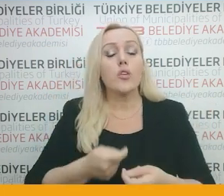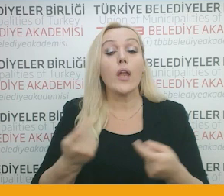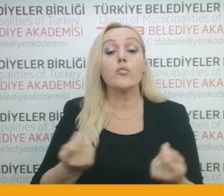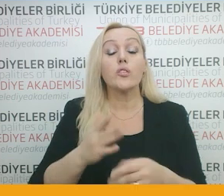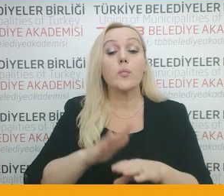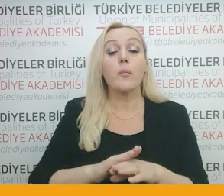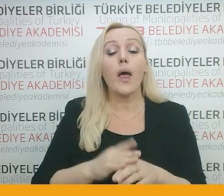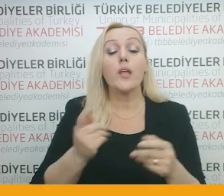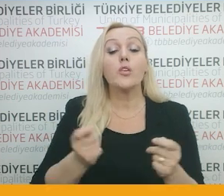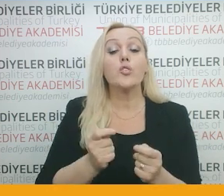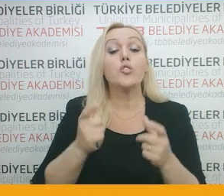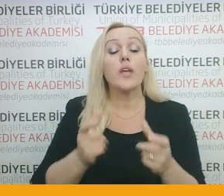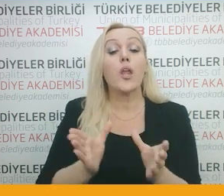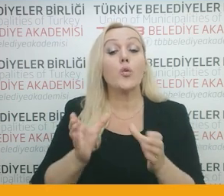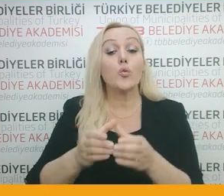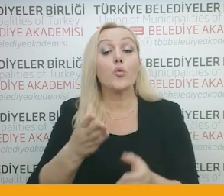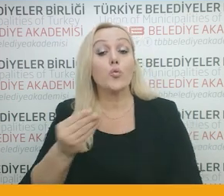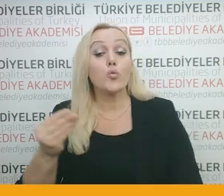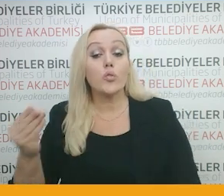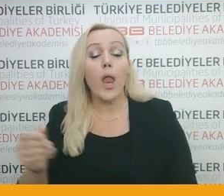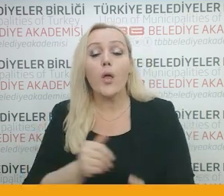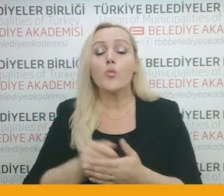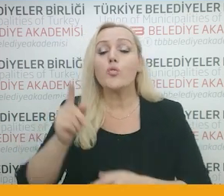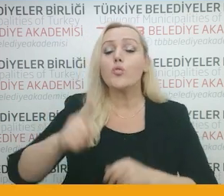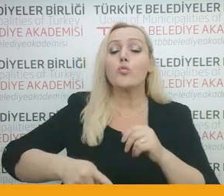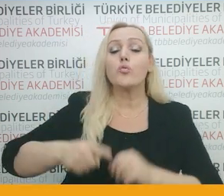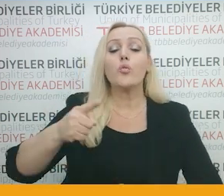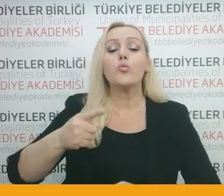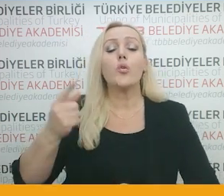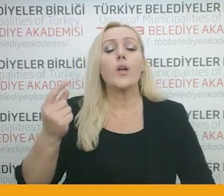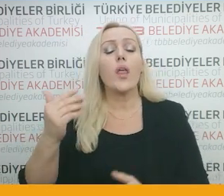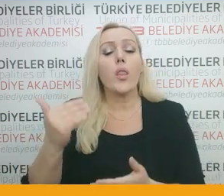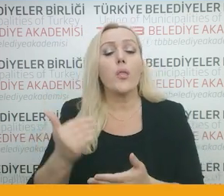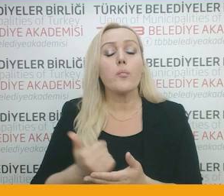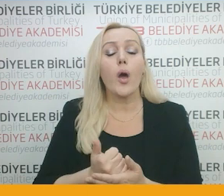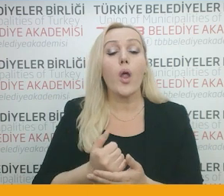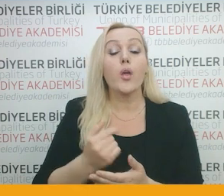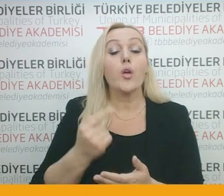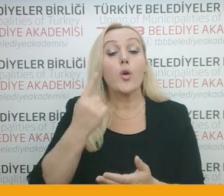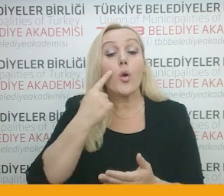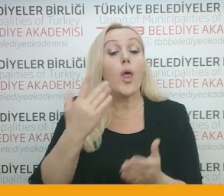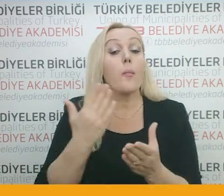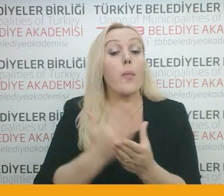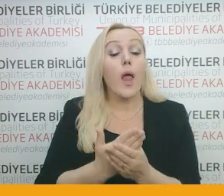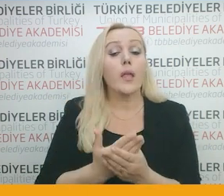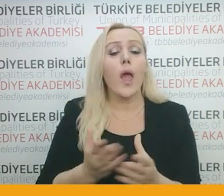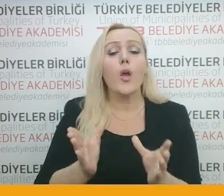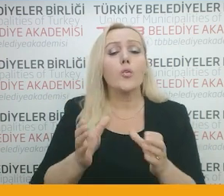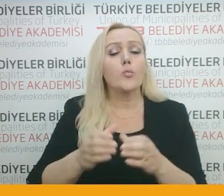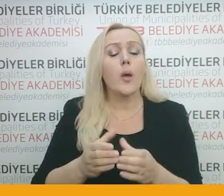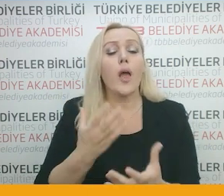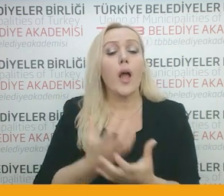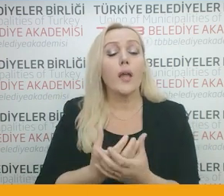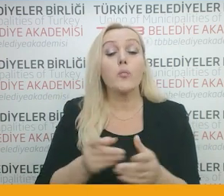bir işletmenin veya bir kurumun, bir kuruluşun tüm günlük finansal hareketlerini belgelemek, sınıflandırmak, kaydetmek,